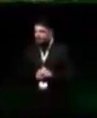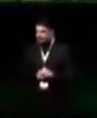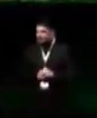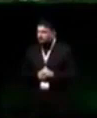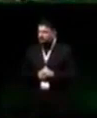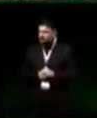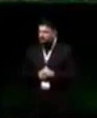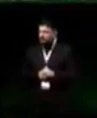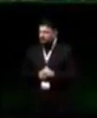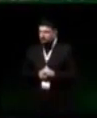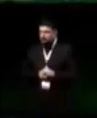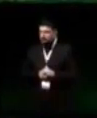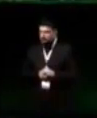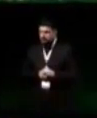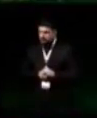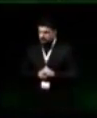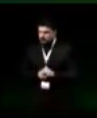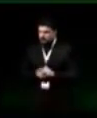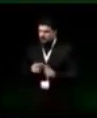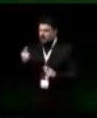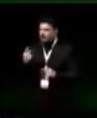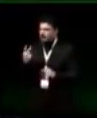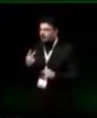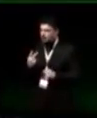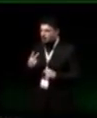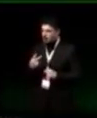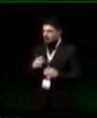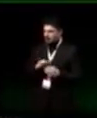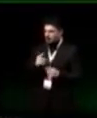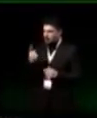Abbiamo un nemico e un avversario.